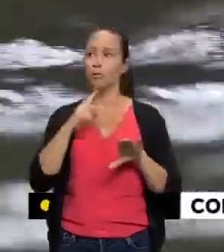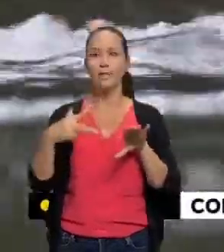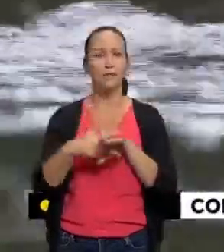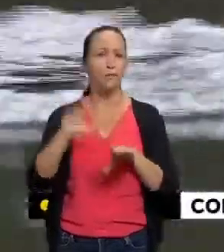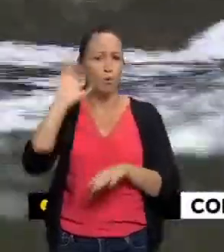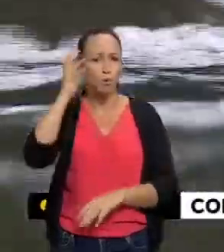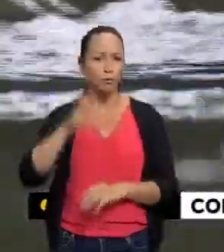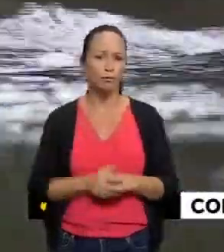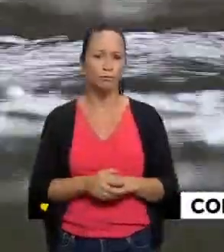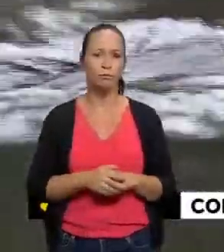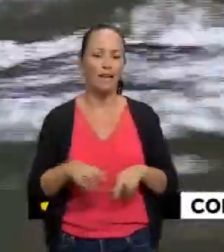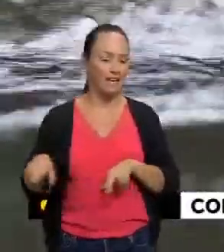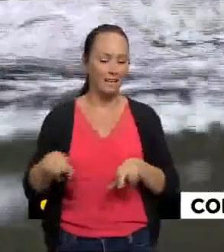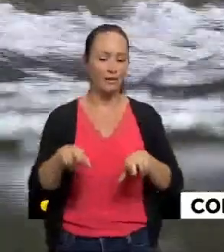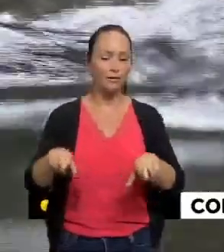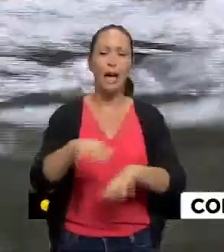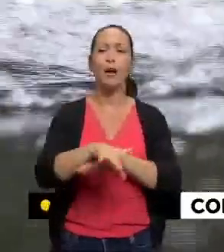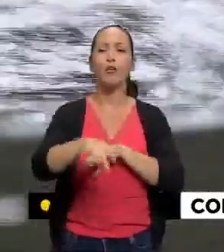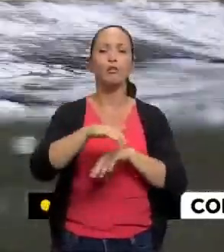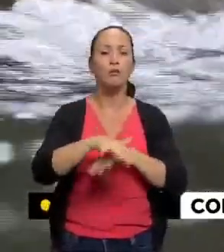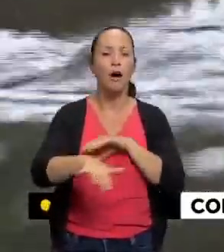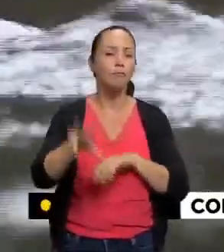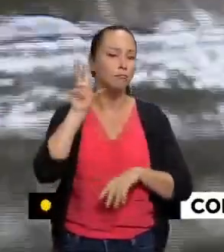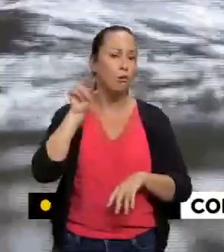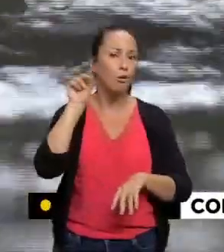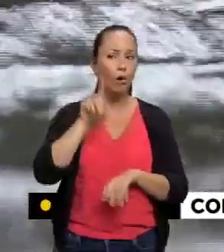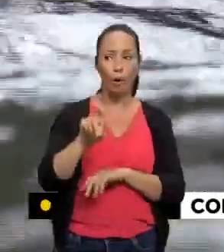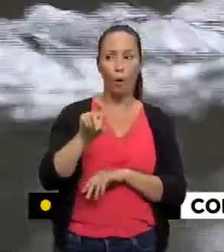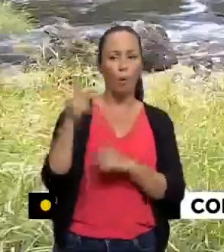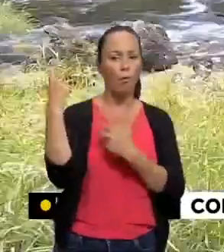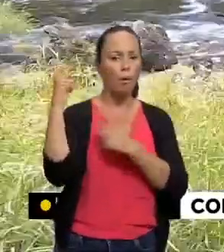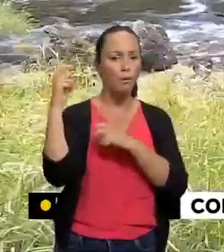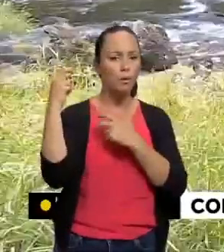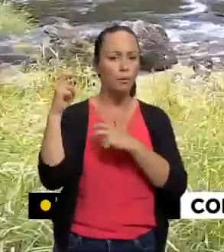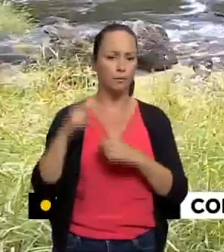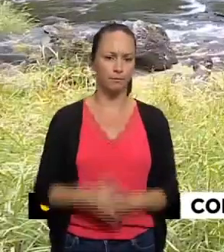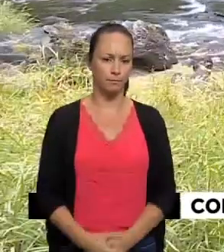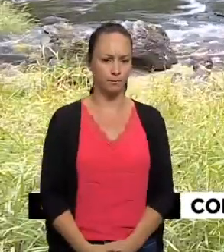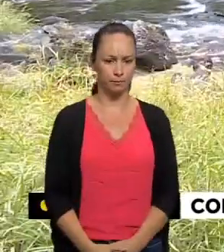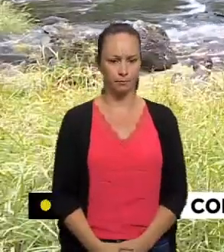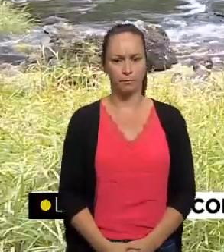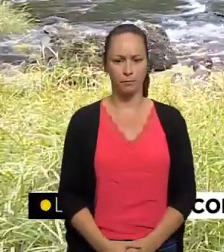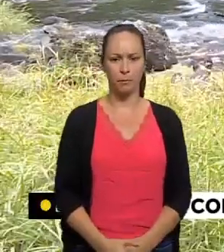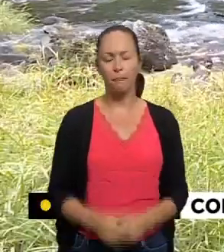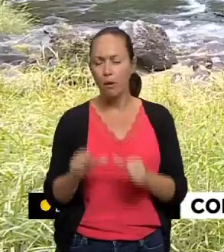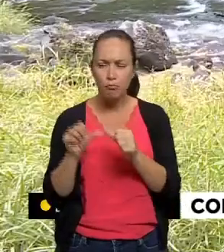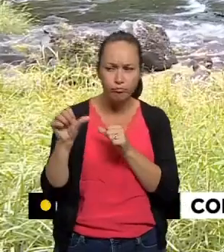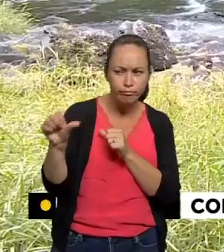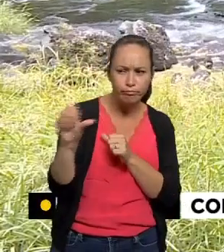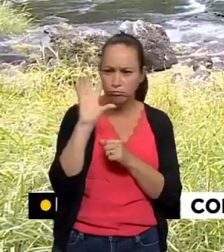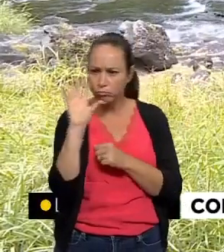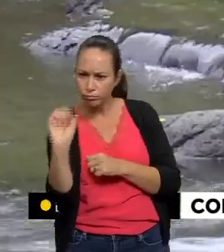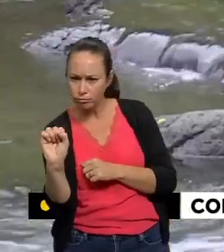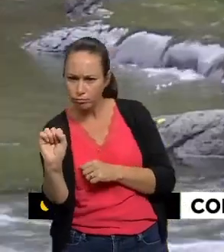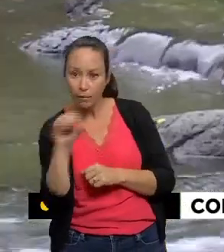Dans le lit de la rivière Langevin, c'est le bruit de l'eau qui capte notre attention. Un peu plus loin, une présence inhabituelle.